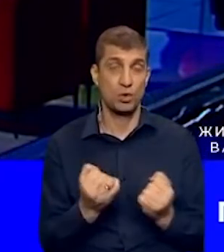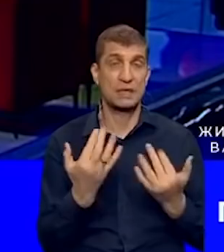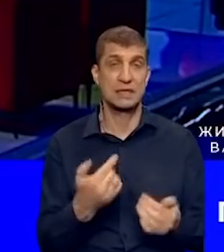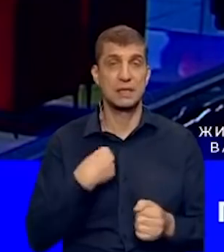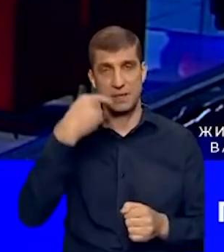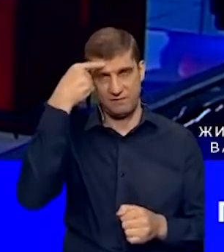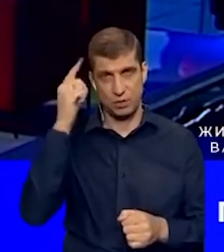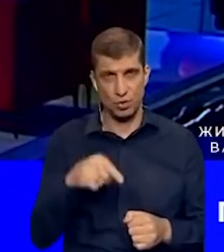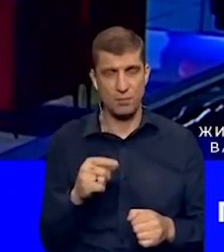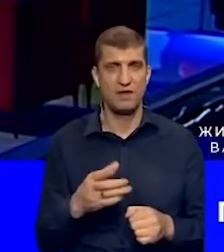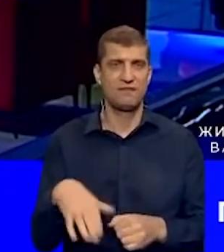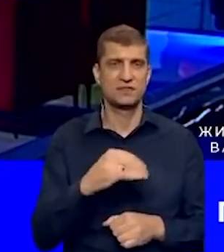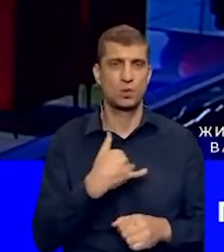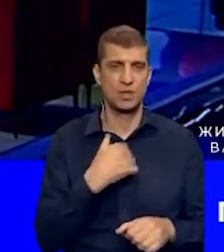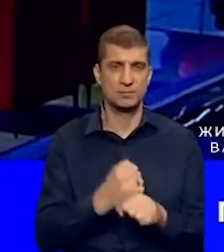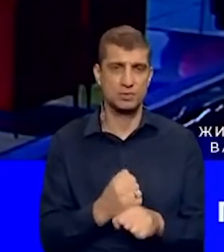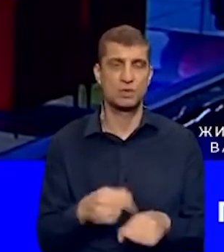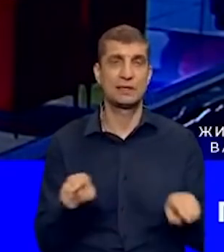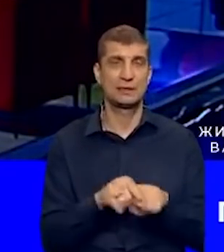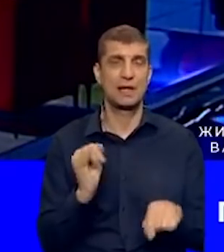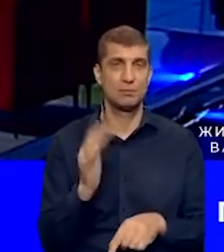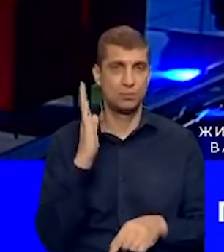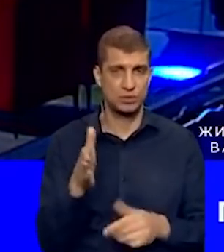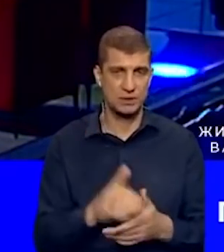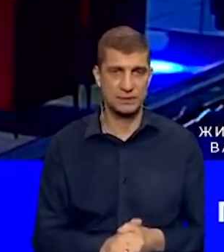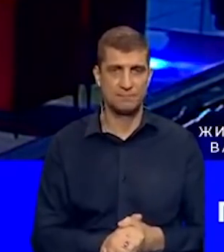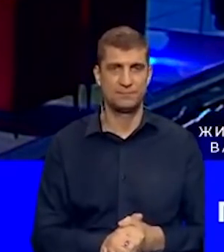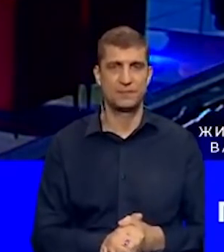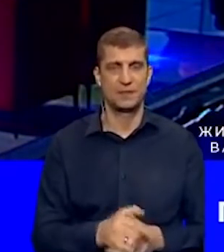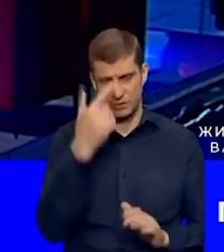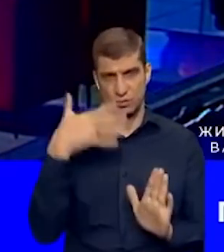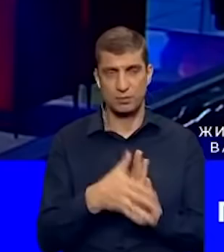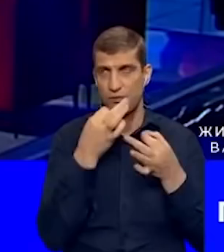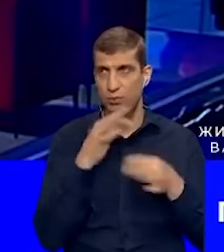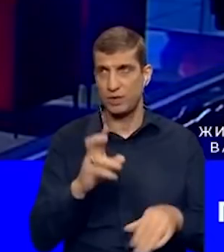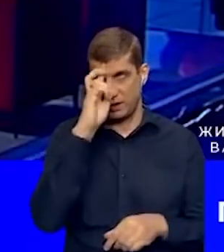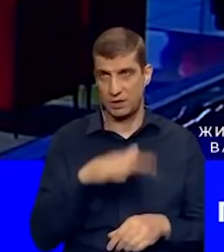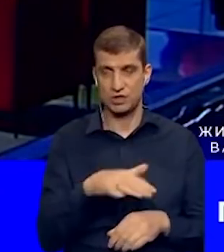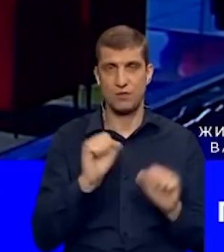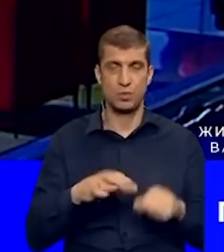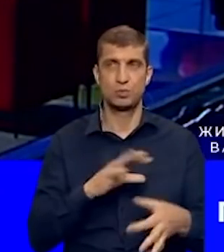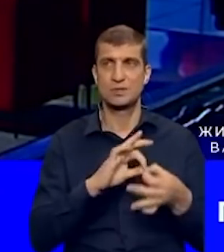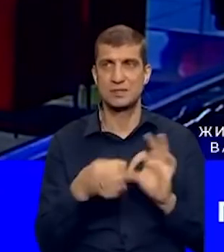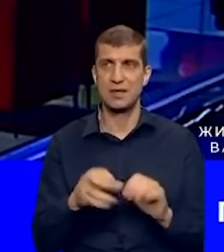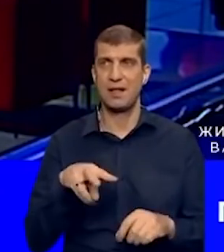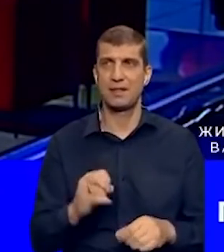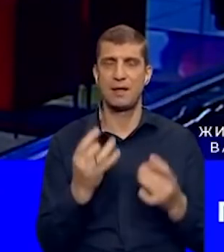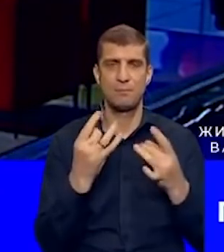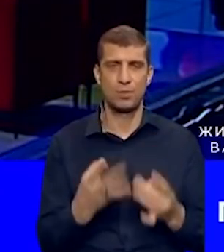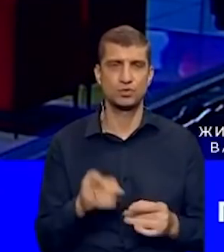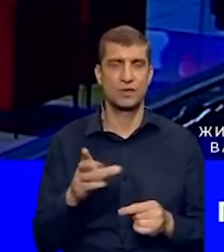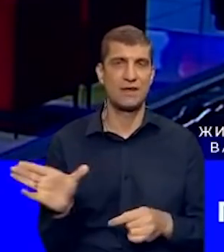мені відомо, все у нас працює і так буде. Зрозуміло, що в будь-якій державі можуть бути складнощі, але просто вони на